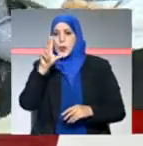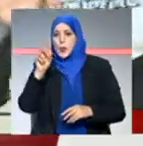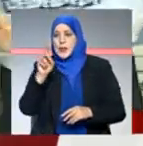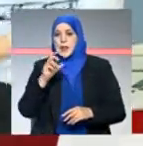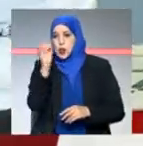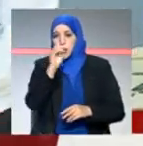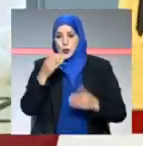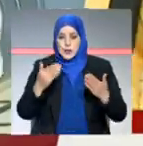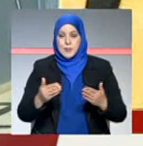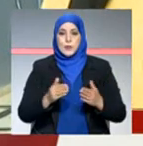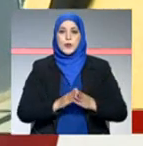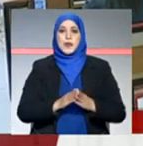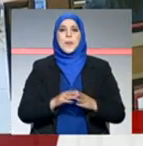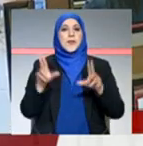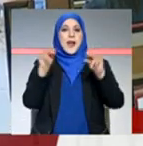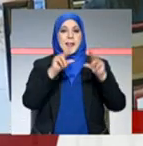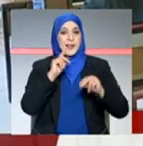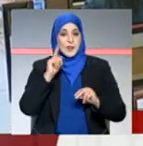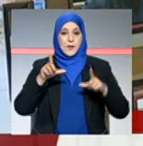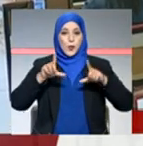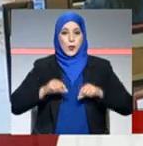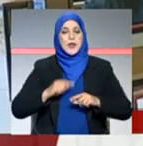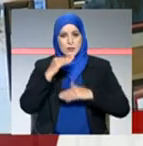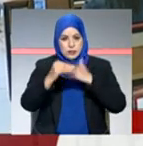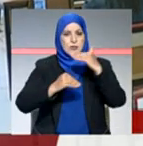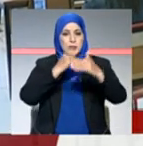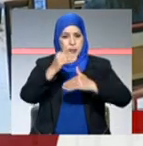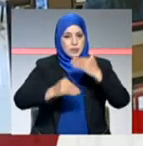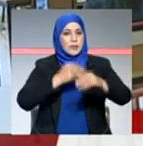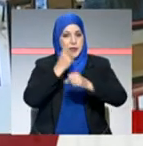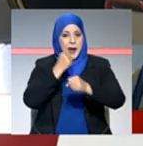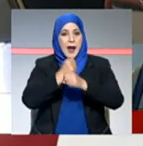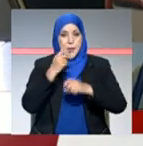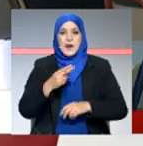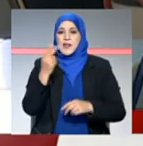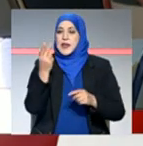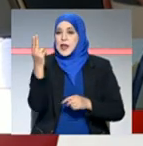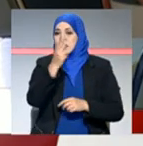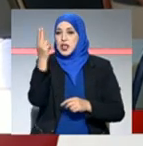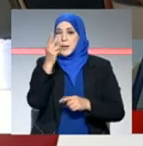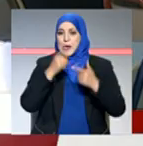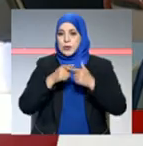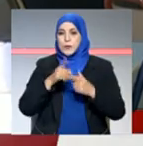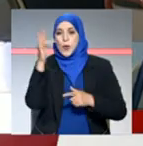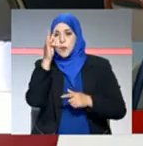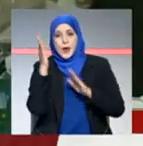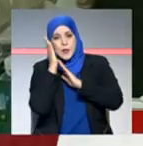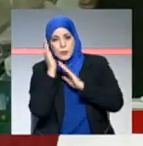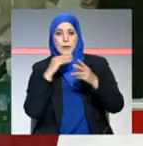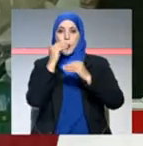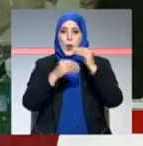أكتوبر الحالي. كما أكدت الوزارة استمرار العمل في جميع المؤسسات الجامعية والمبيتات والمطاعم